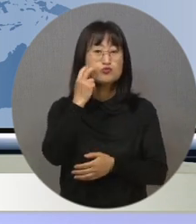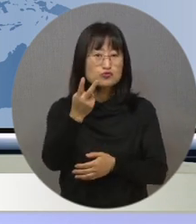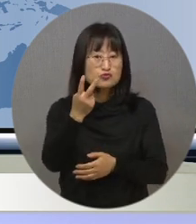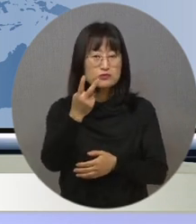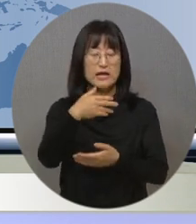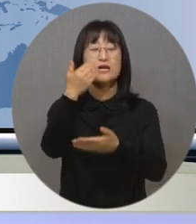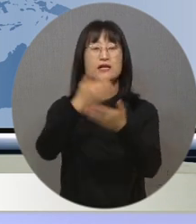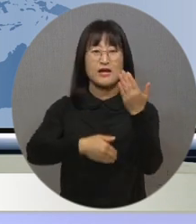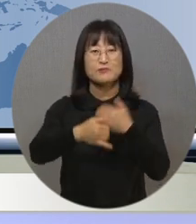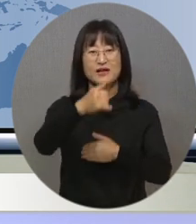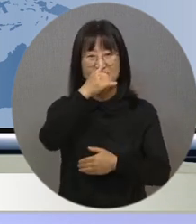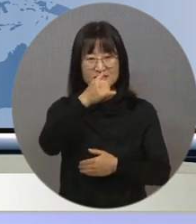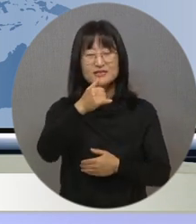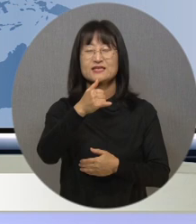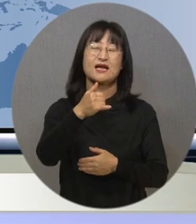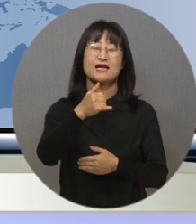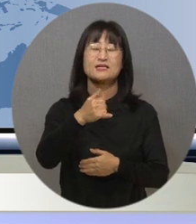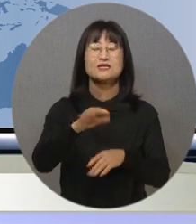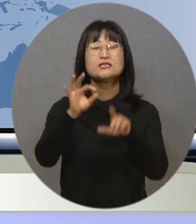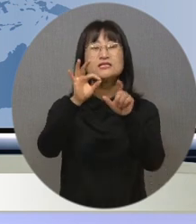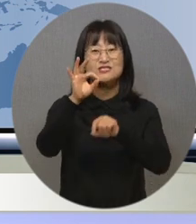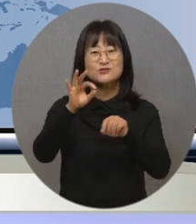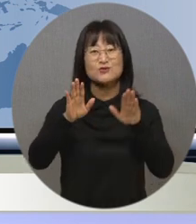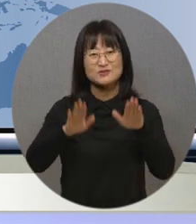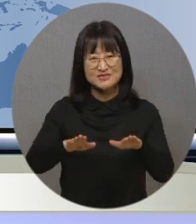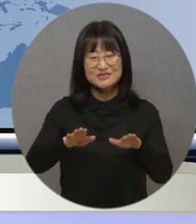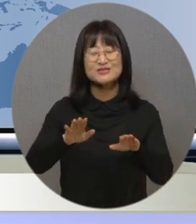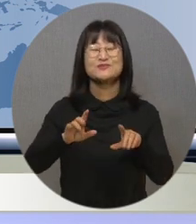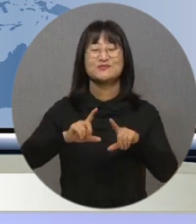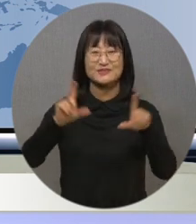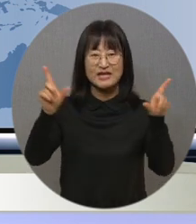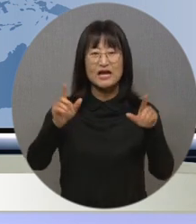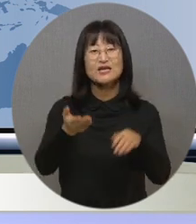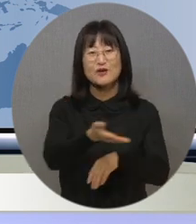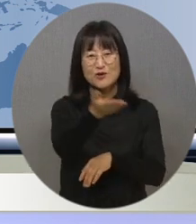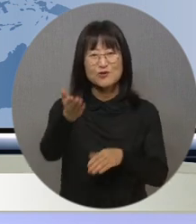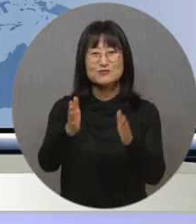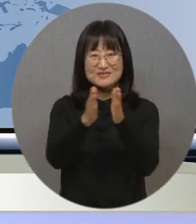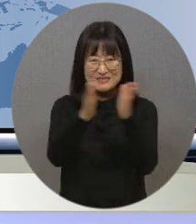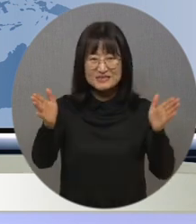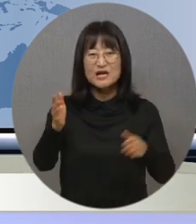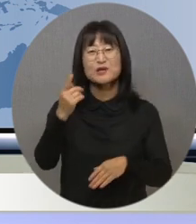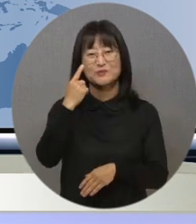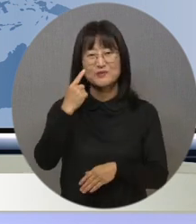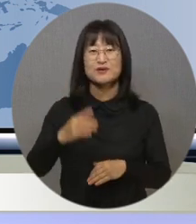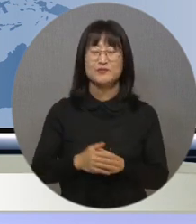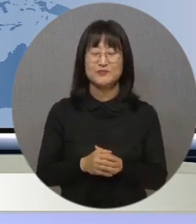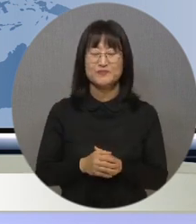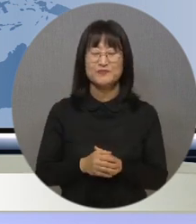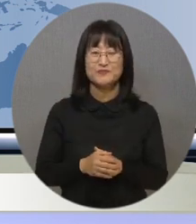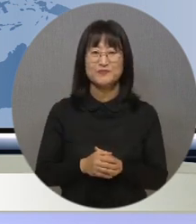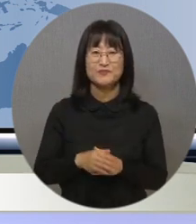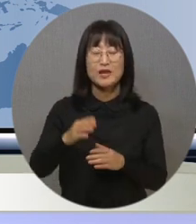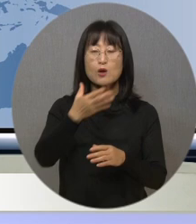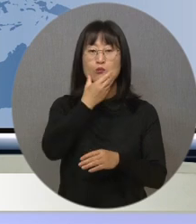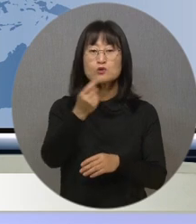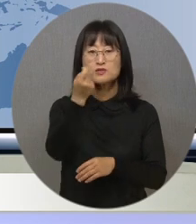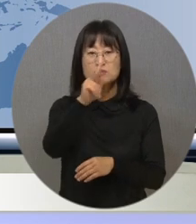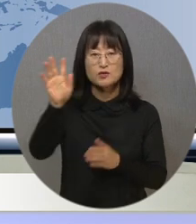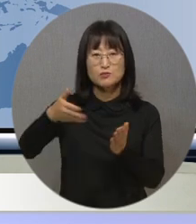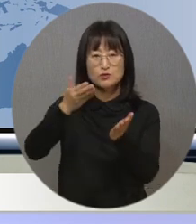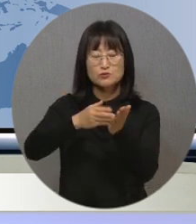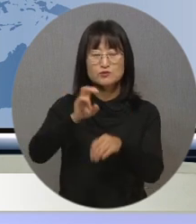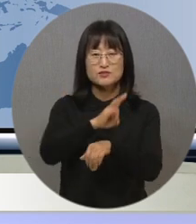시간이 아직도 남아 있는 10월의 어느 멋진 날 시작해 보시는 건 어떨까요 이상 WBC 복지 tv 뉴스